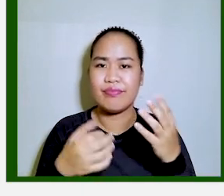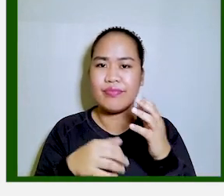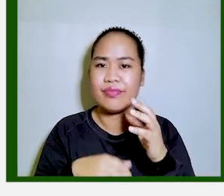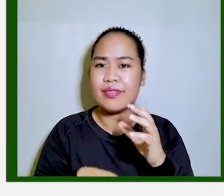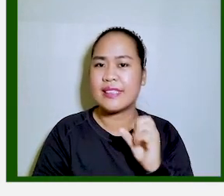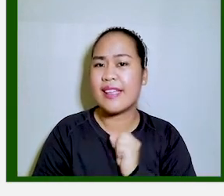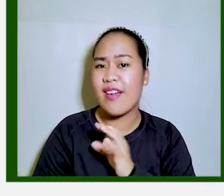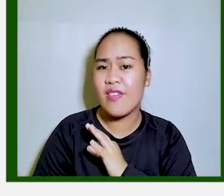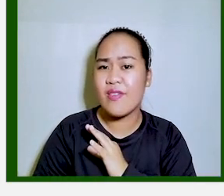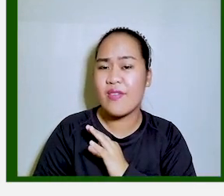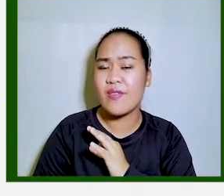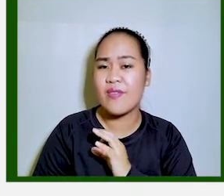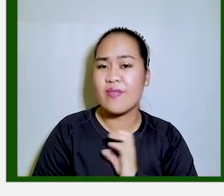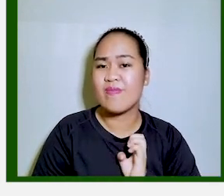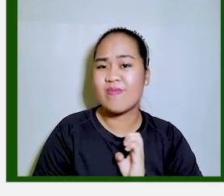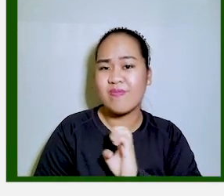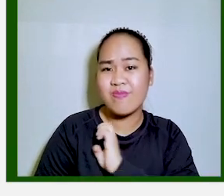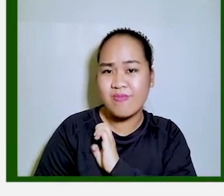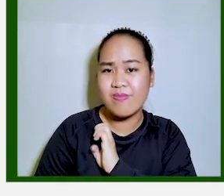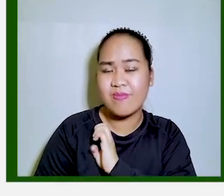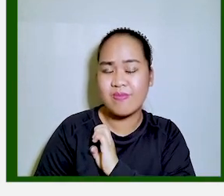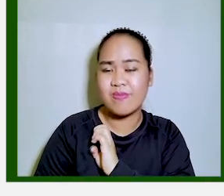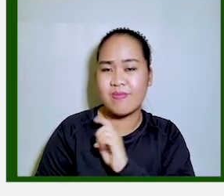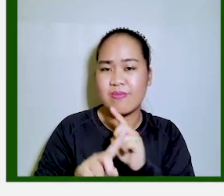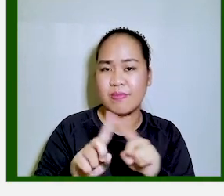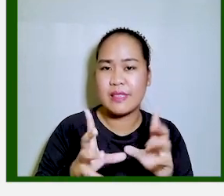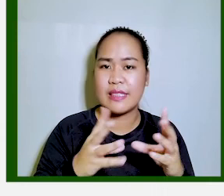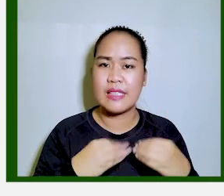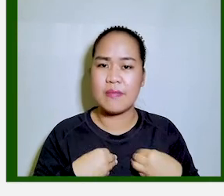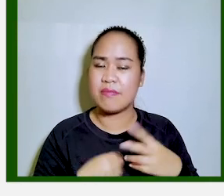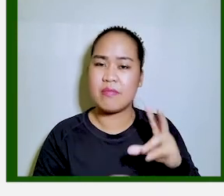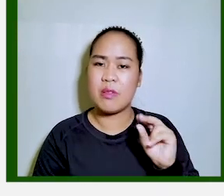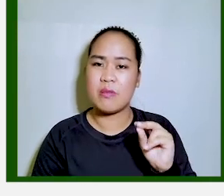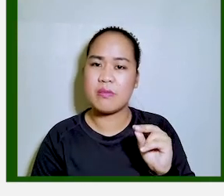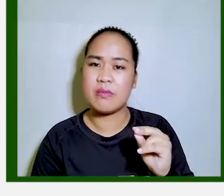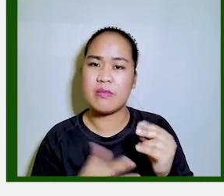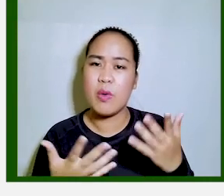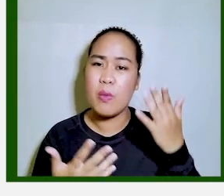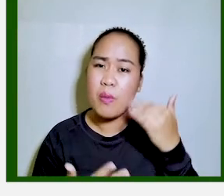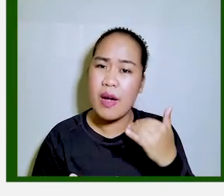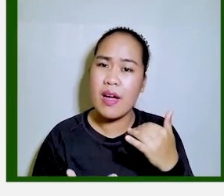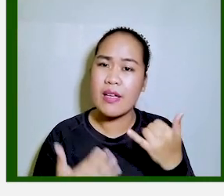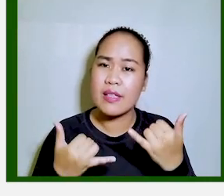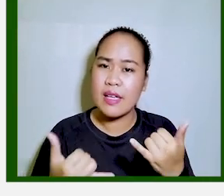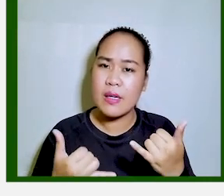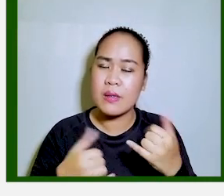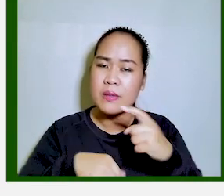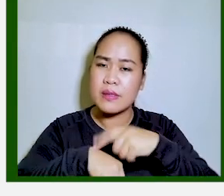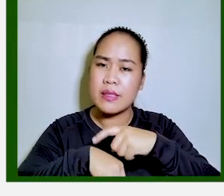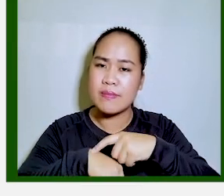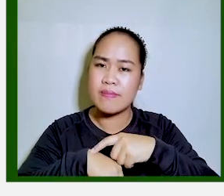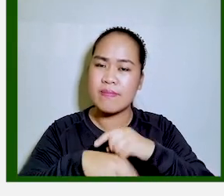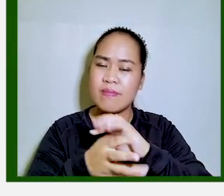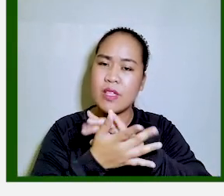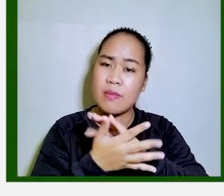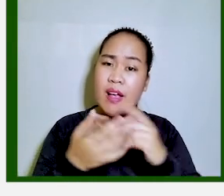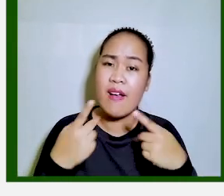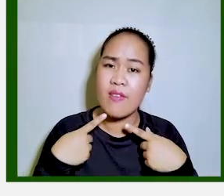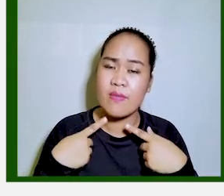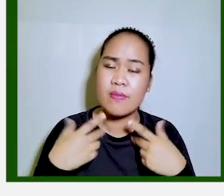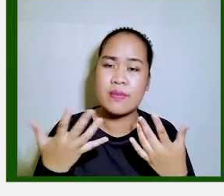empleyado. So sa ating mga kabarangay na job seekers, no, sana i-take advantage natin itong pagkakataon na